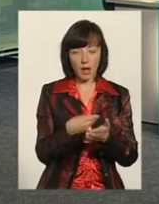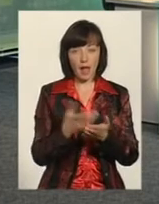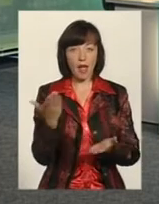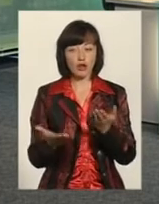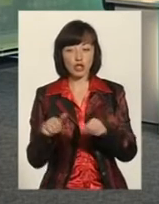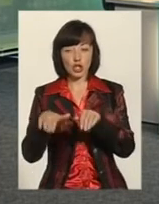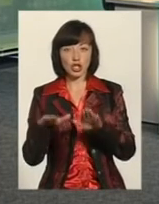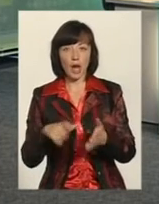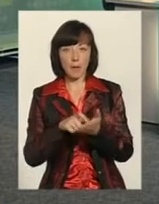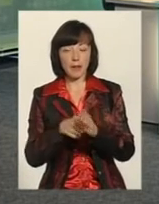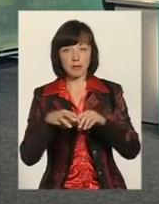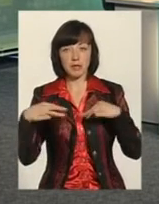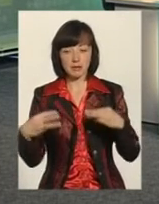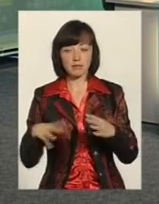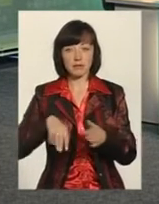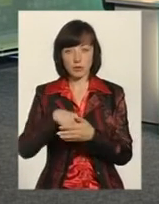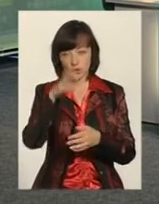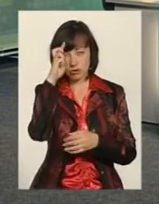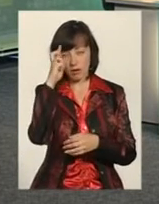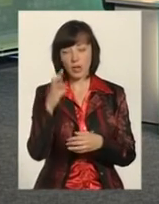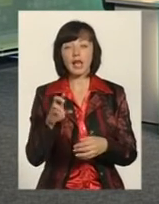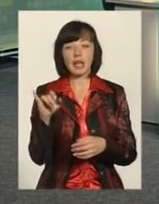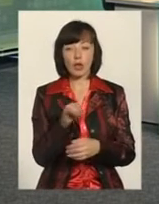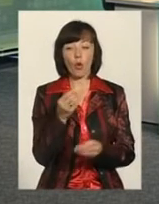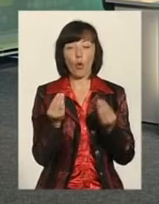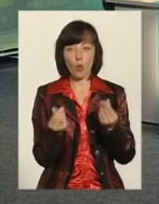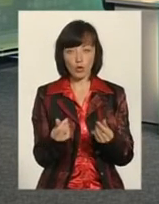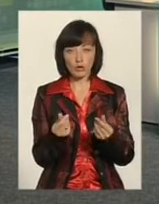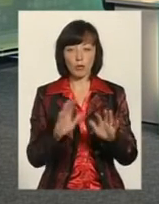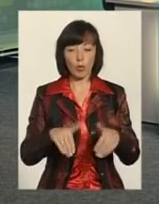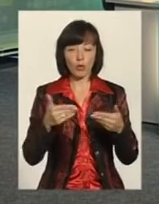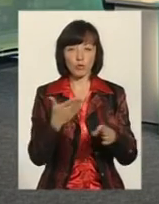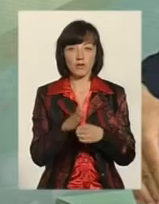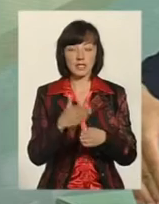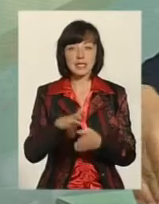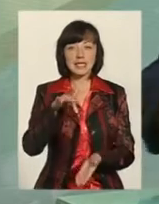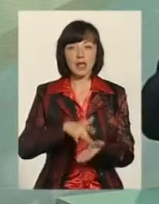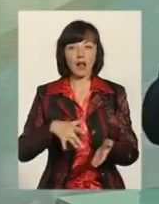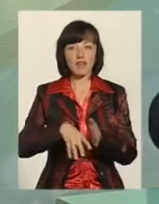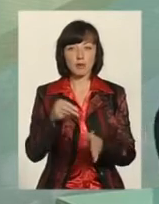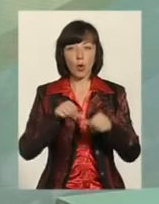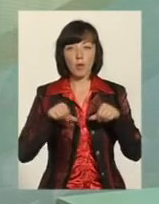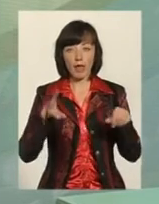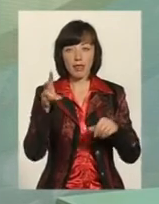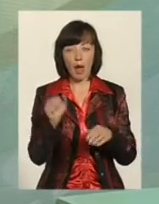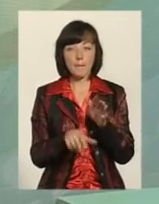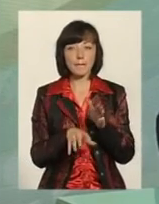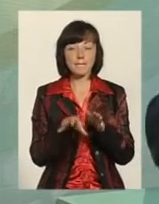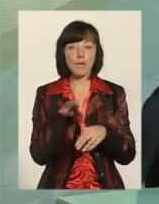якщо рішення Кабінет міністрів, за рахунок державного, і кошти пропонується виділити Центральній виборчій комісії на